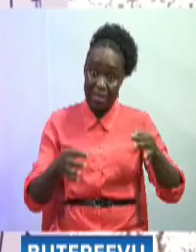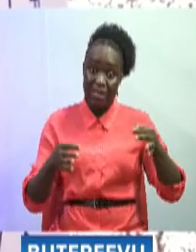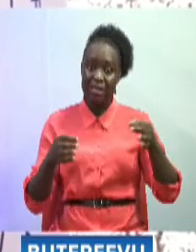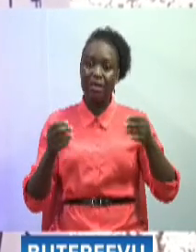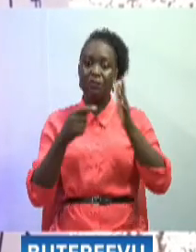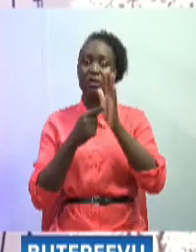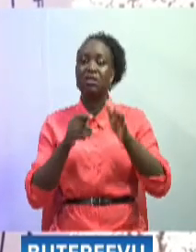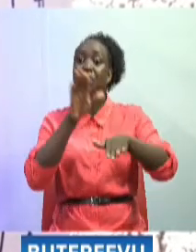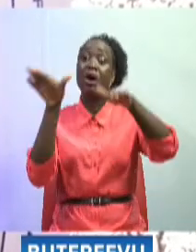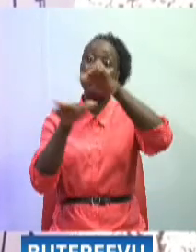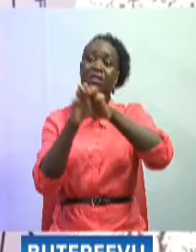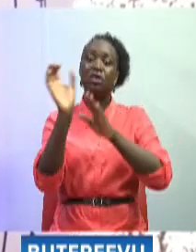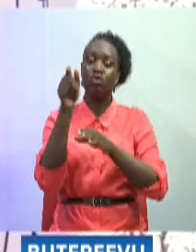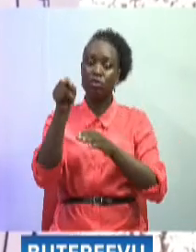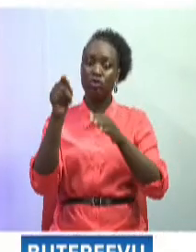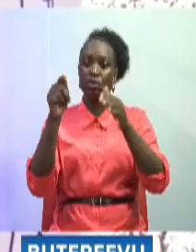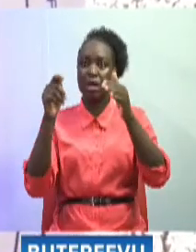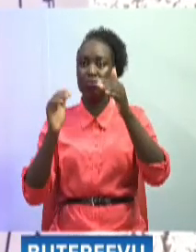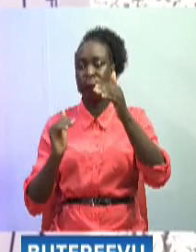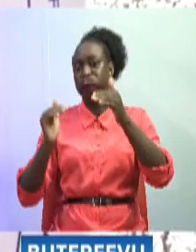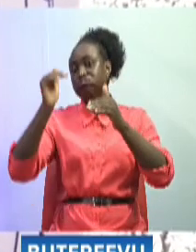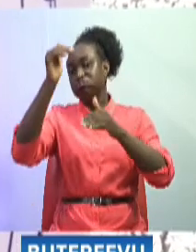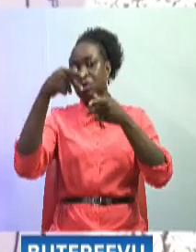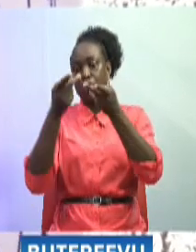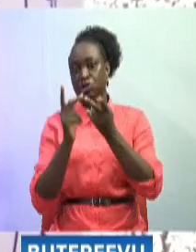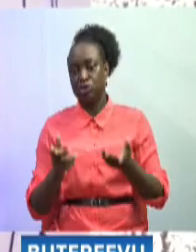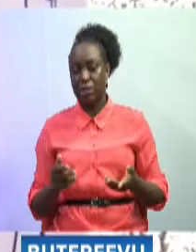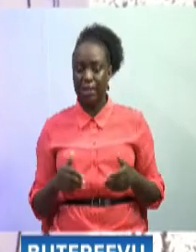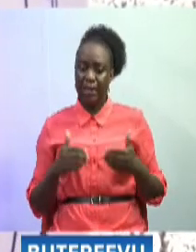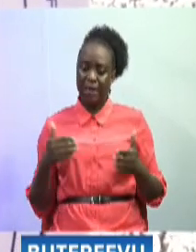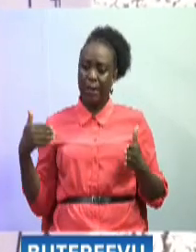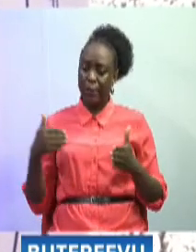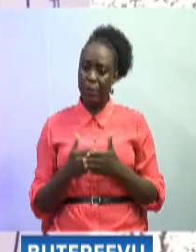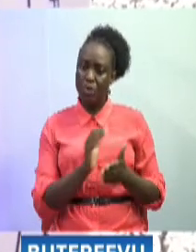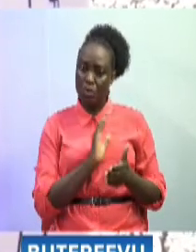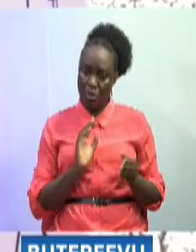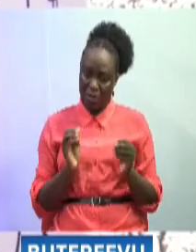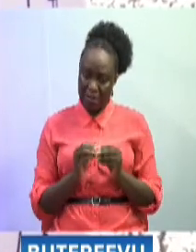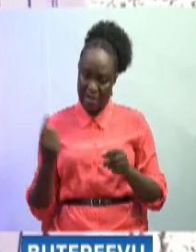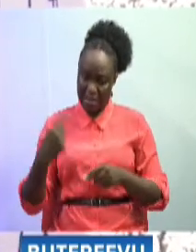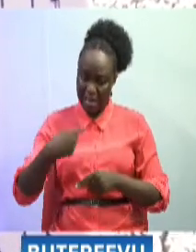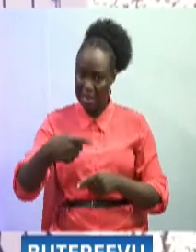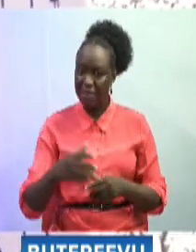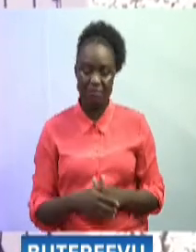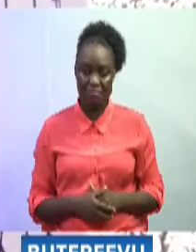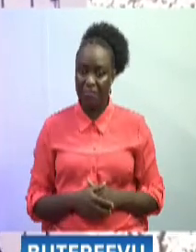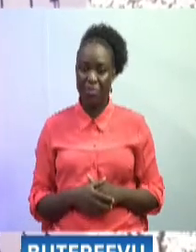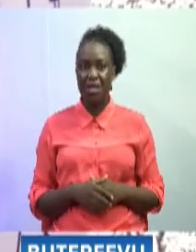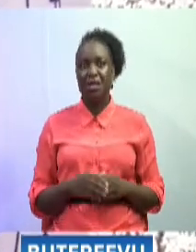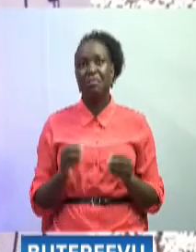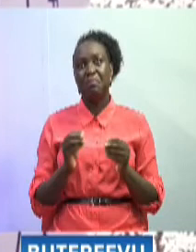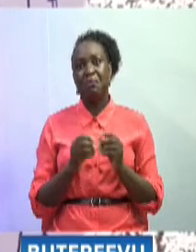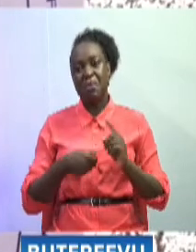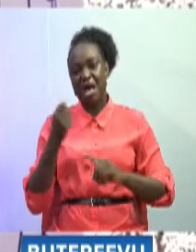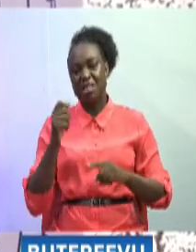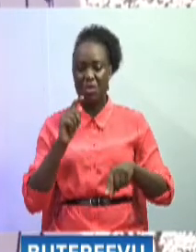ku kya assistant commissioner n'okudda waggulu. Bwe twatunuulidde entula za board tetula buli lunaku. Bodi mu mwezi yinzo tula mu